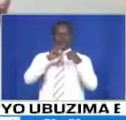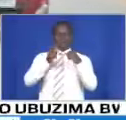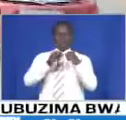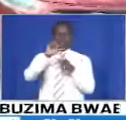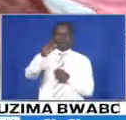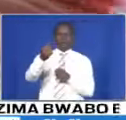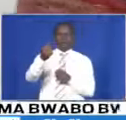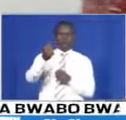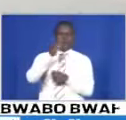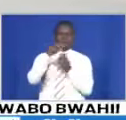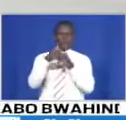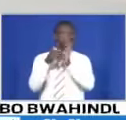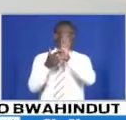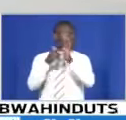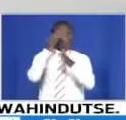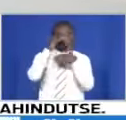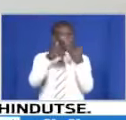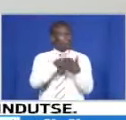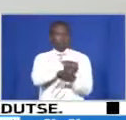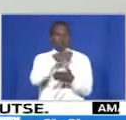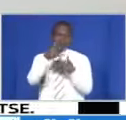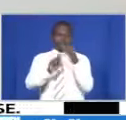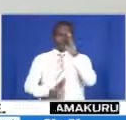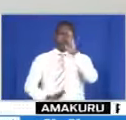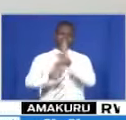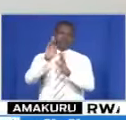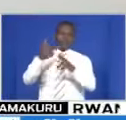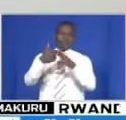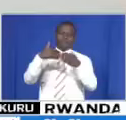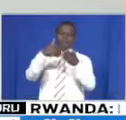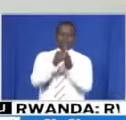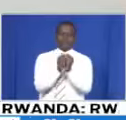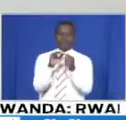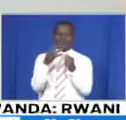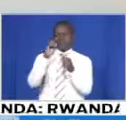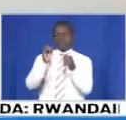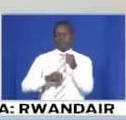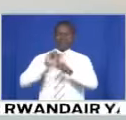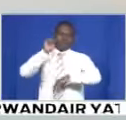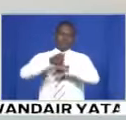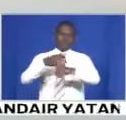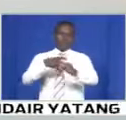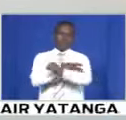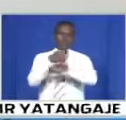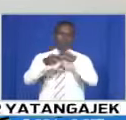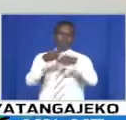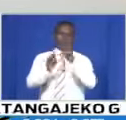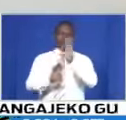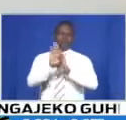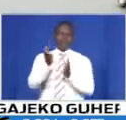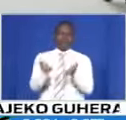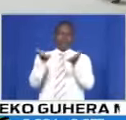7.5%. Ikigaragara nuko kugira ngo ubukungu bukomeze buzamuke kugera ku gipimo cya 12%, ariko hashyirwa imbaraga mu gukomeza kuzamura cyangwa